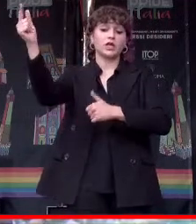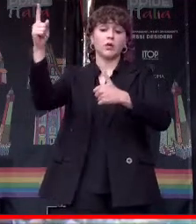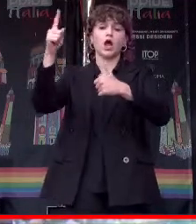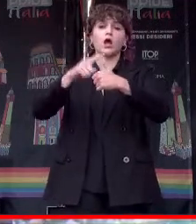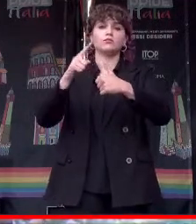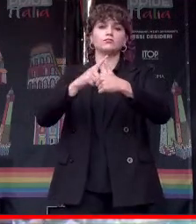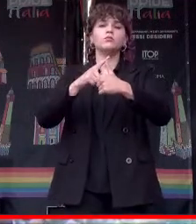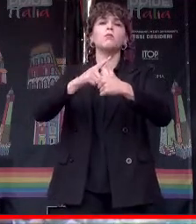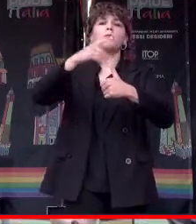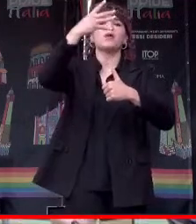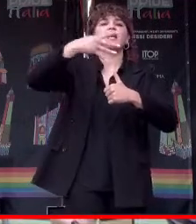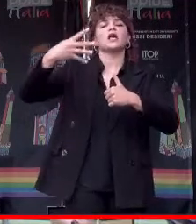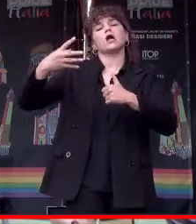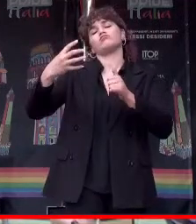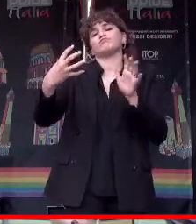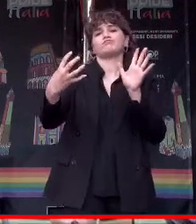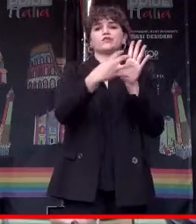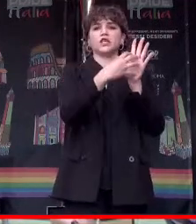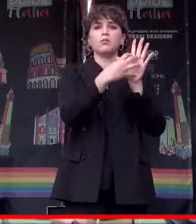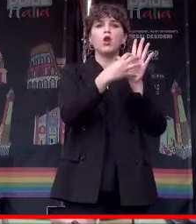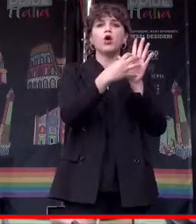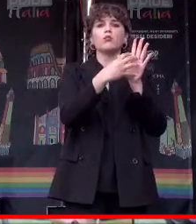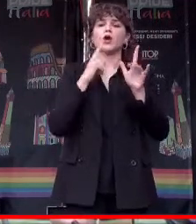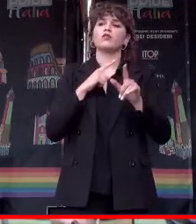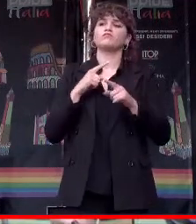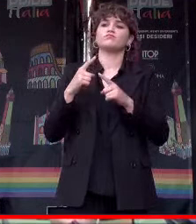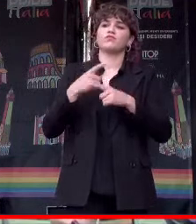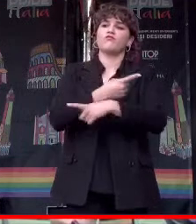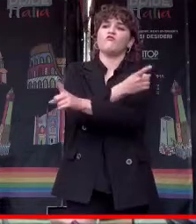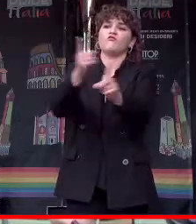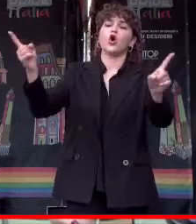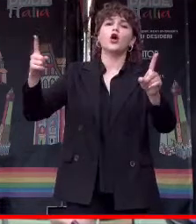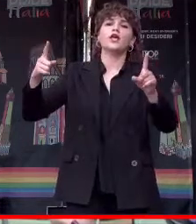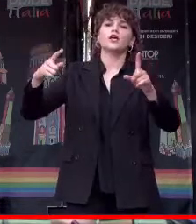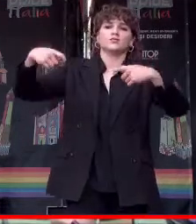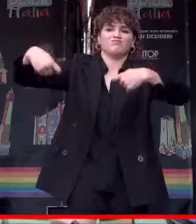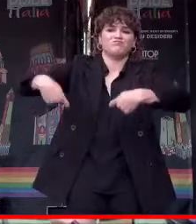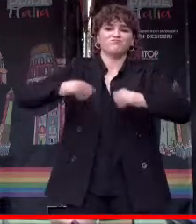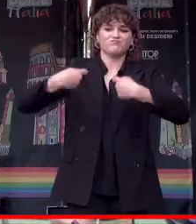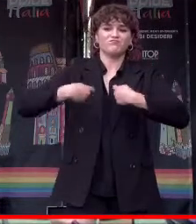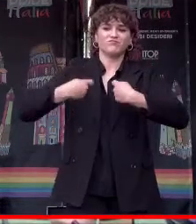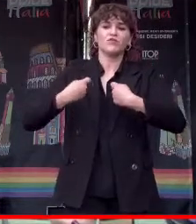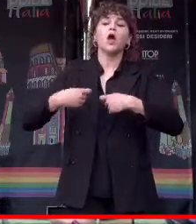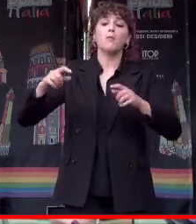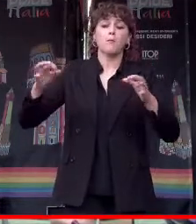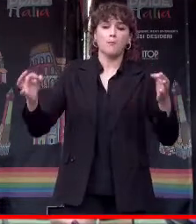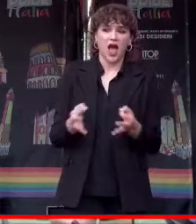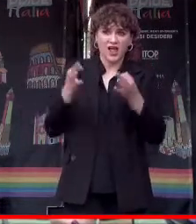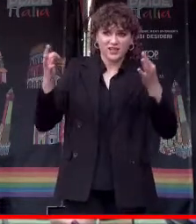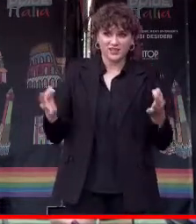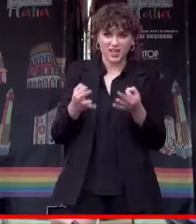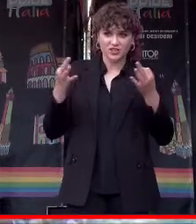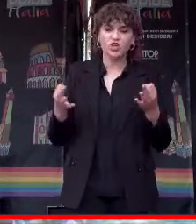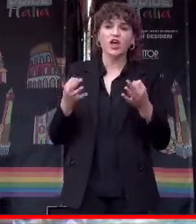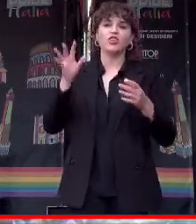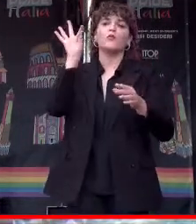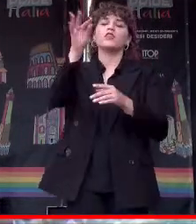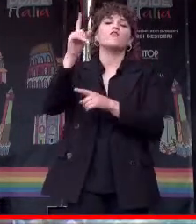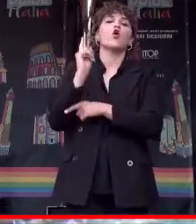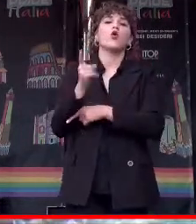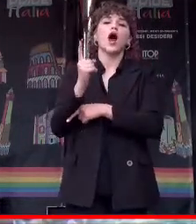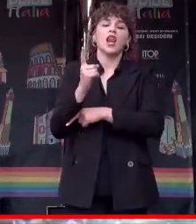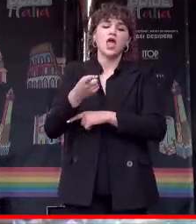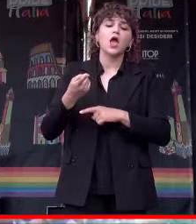simbolica, perché poi quello che voi ci sfidate a fare continuamente anche con quelle passeggiate è provare a far dialogare le barriere architettoniche e il